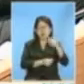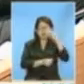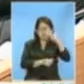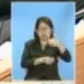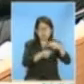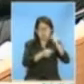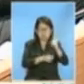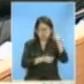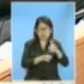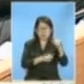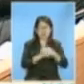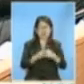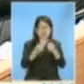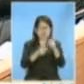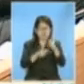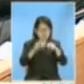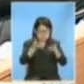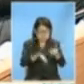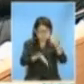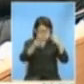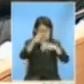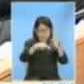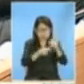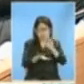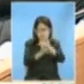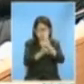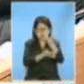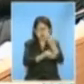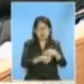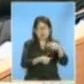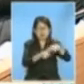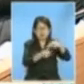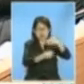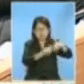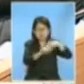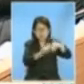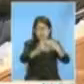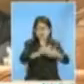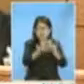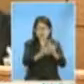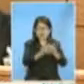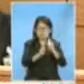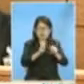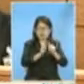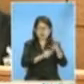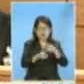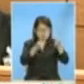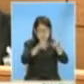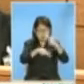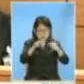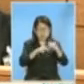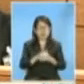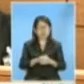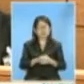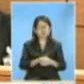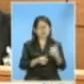ทุนในการทำธุรกิจของปตท.ท่านประธานครับตรวจสอบเรื่องปปท.ที่ผักภา